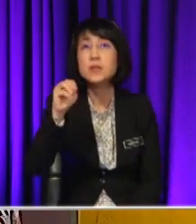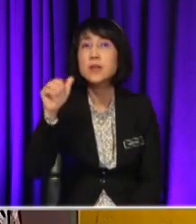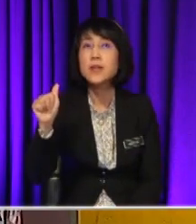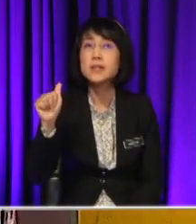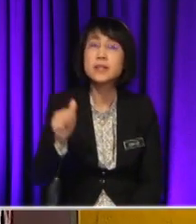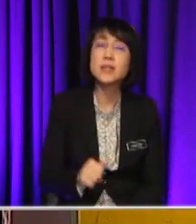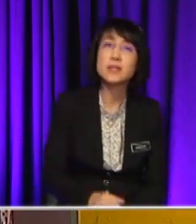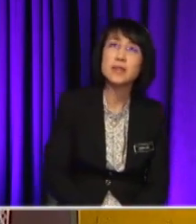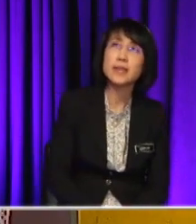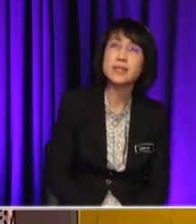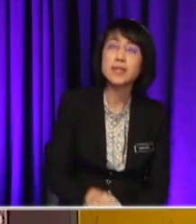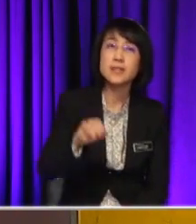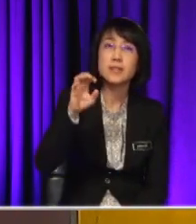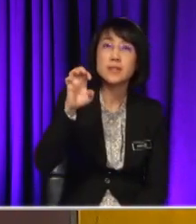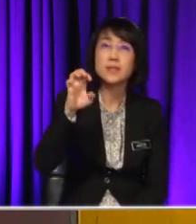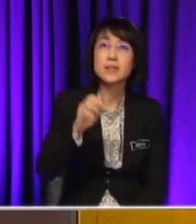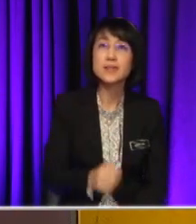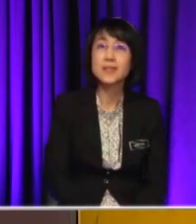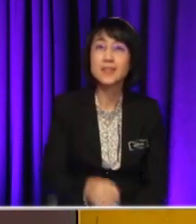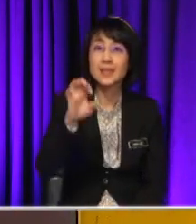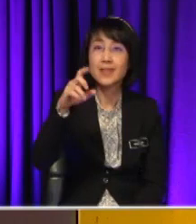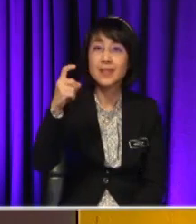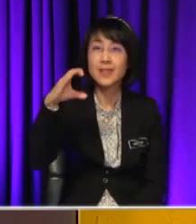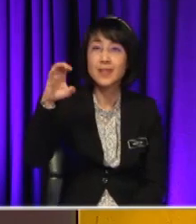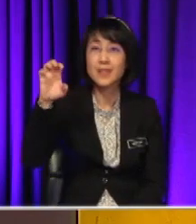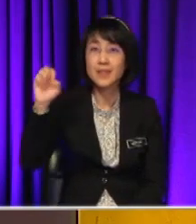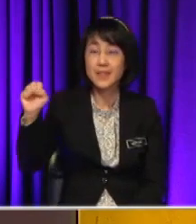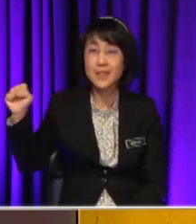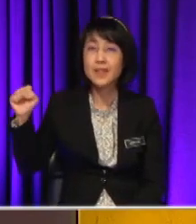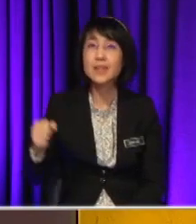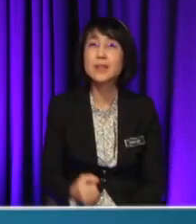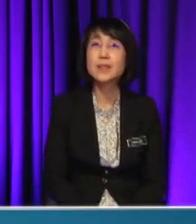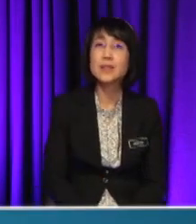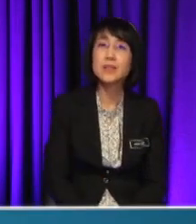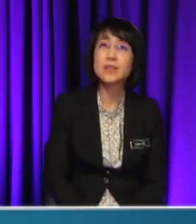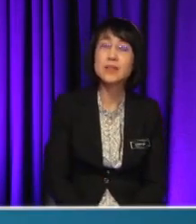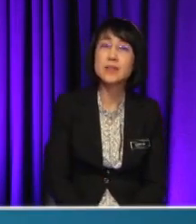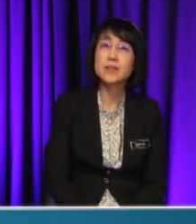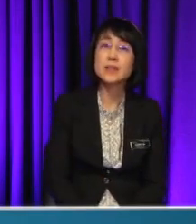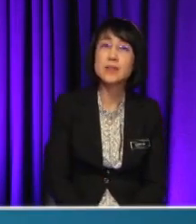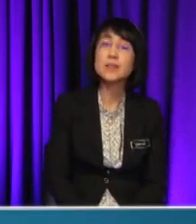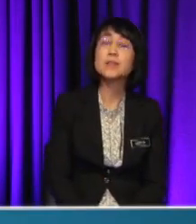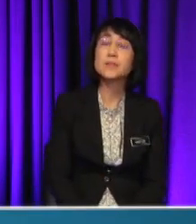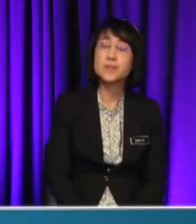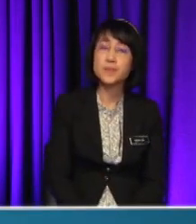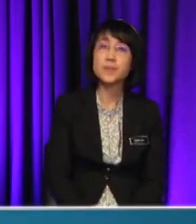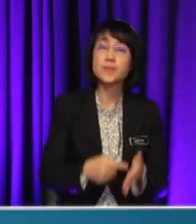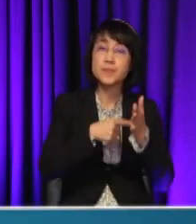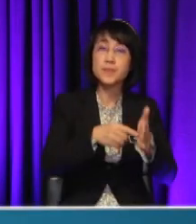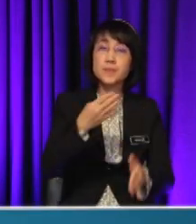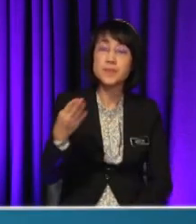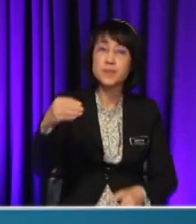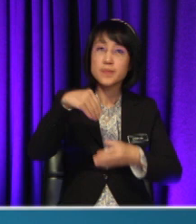tadi boleh jawabannya yaitu kita pamekain barang ini satu jadi dua dan kemudian